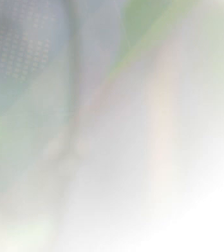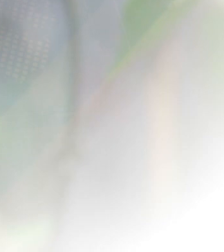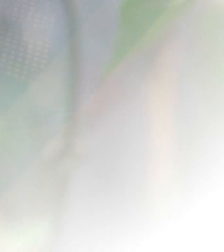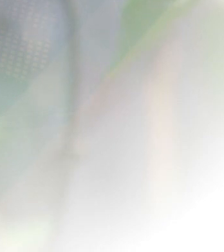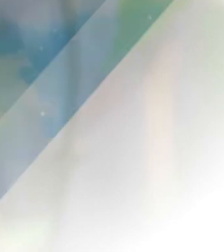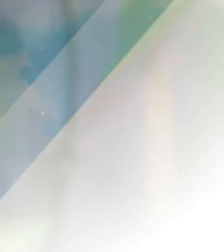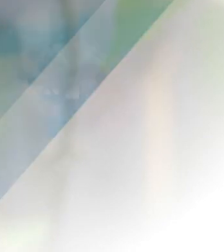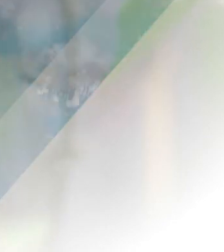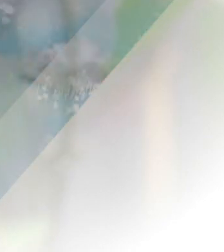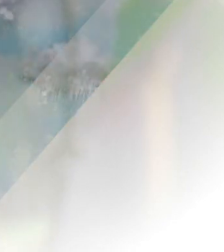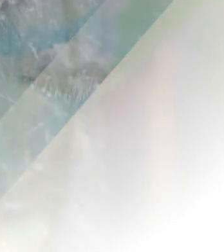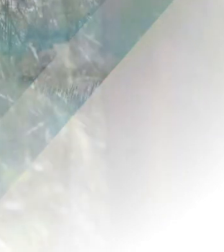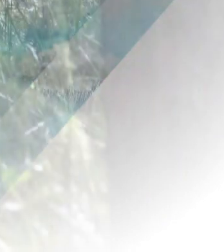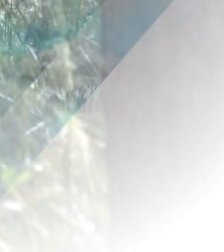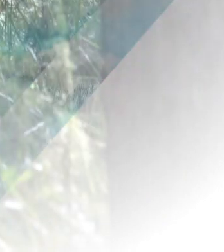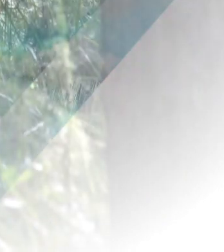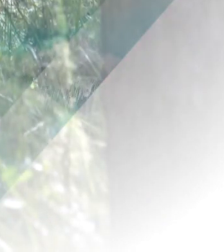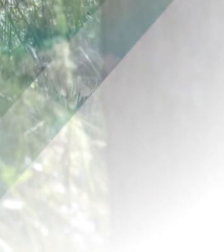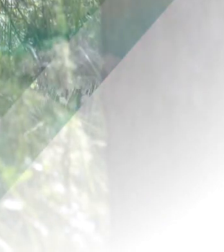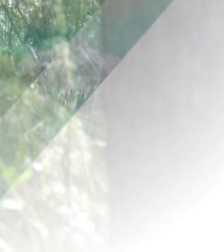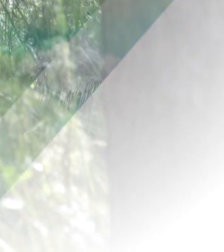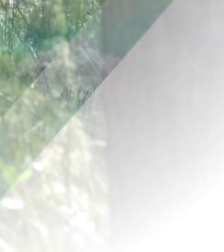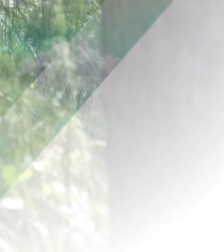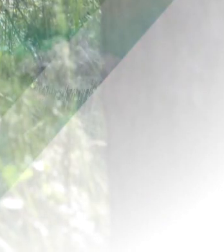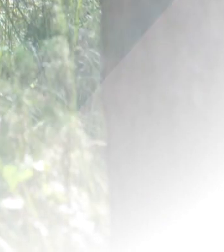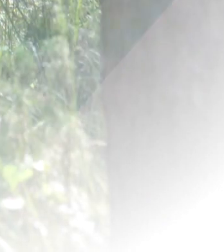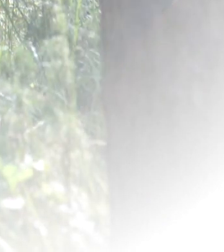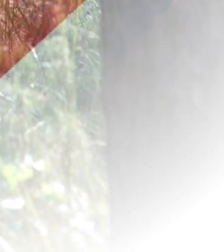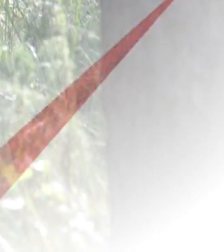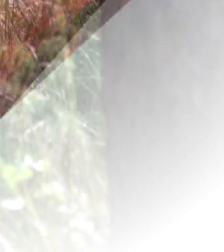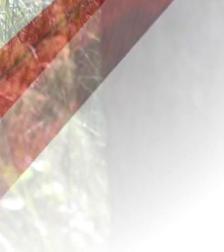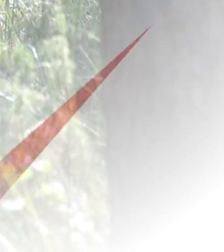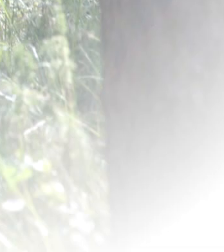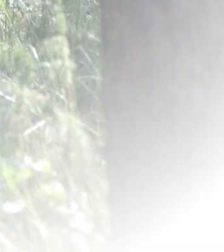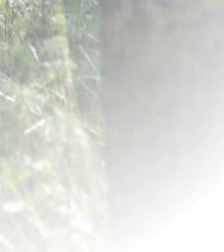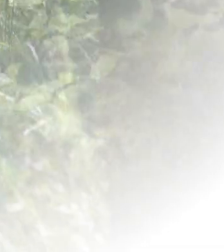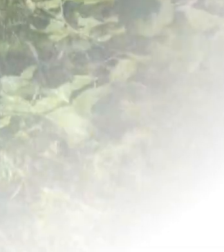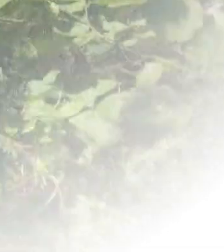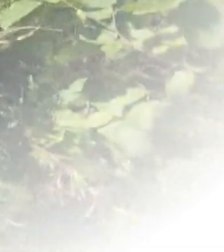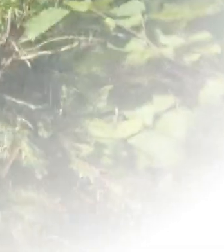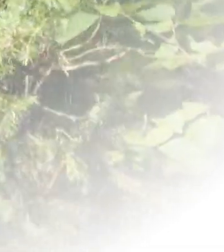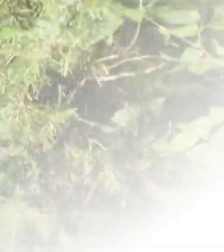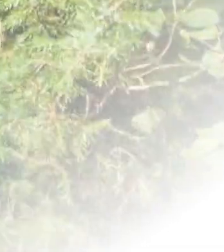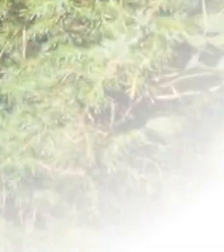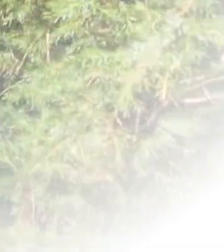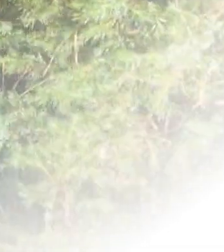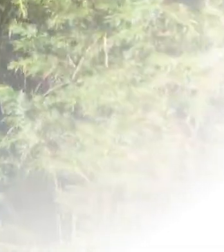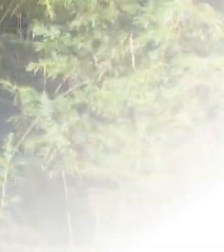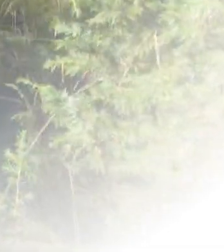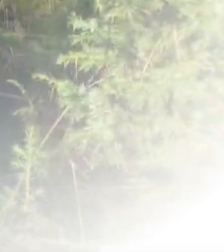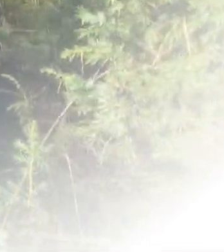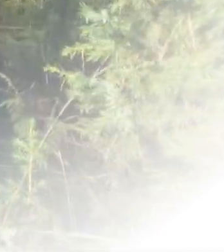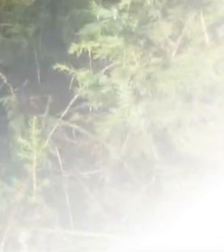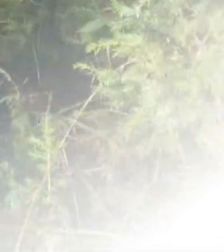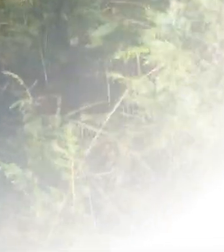по православным calendar и 20 30 уровень и именины у александра алексия антонины василия его на и